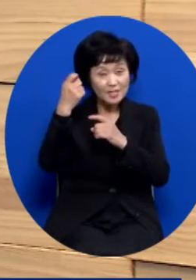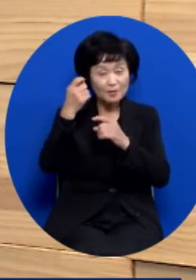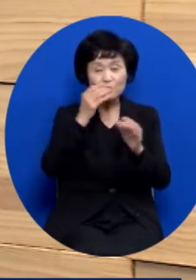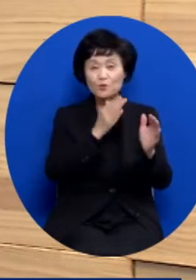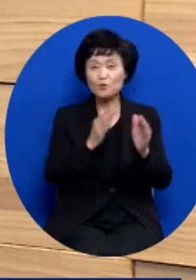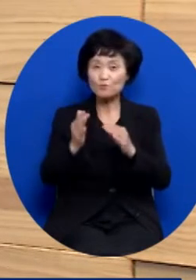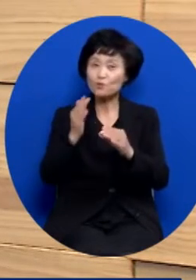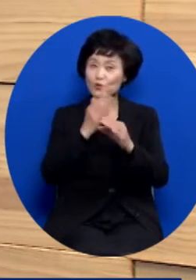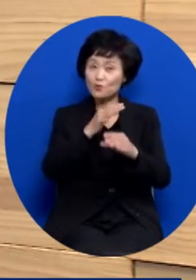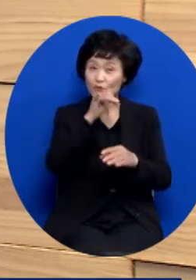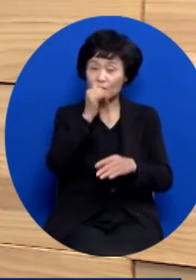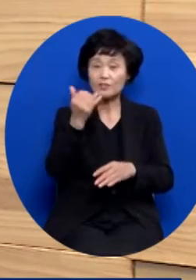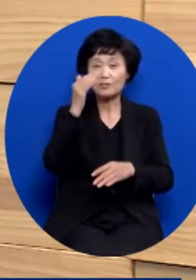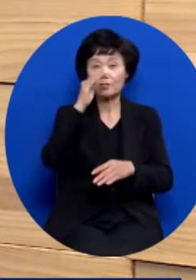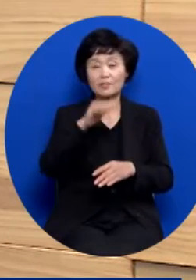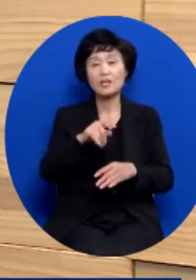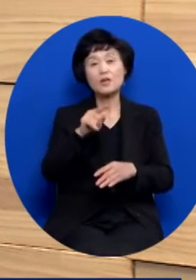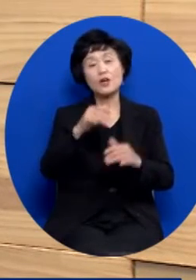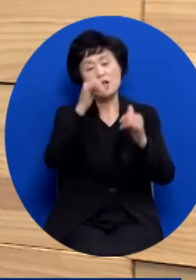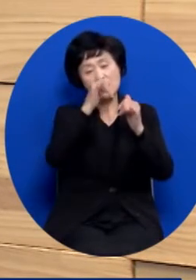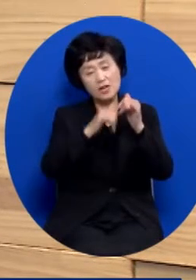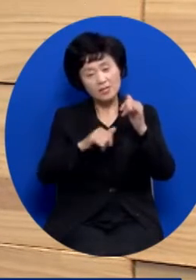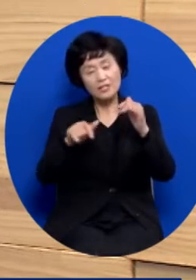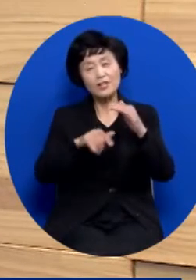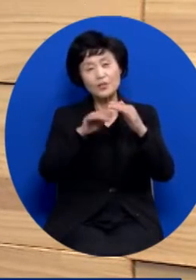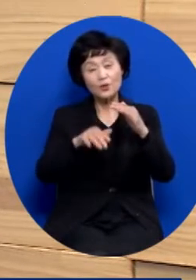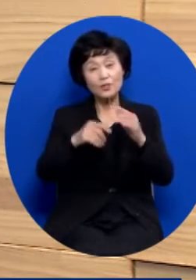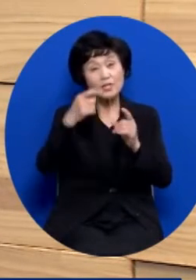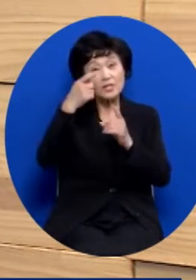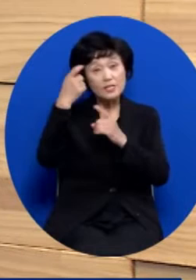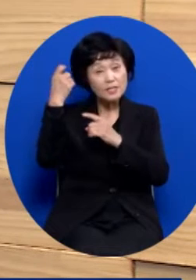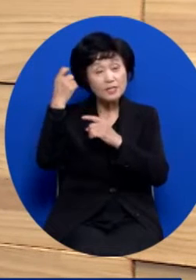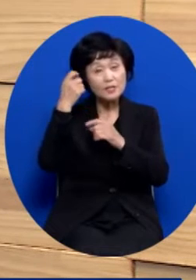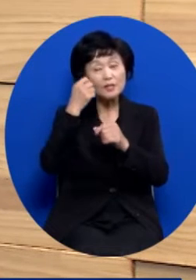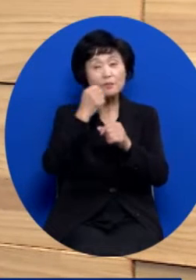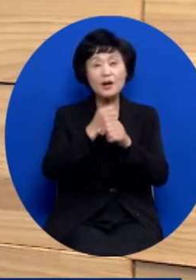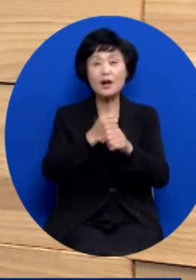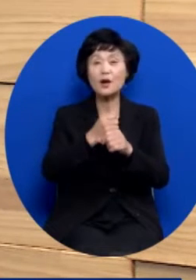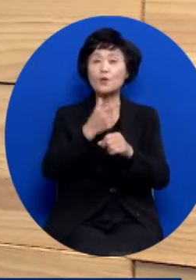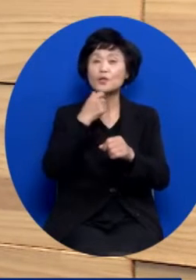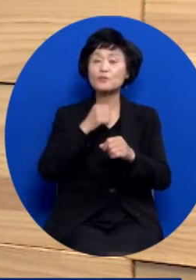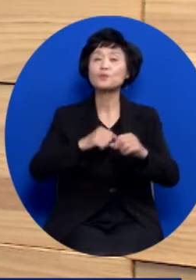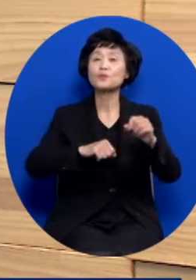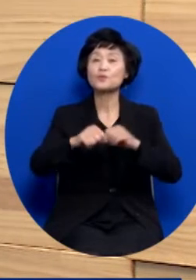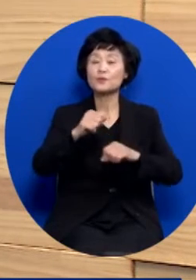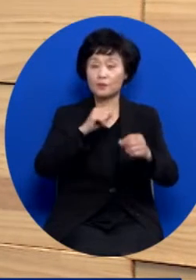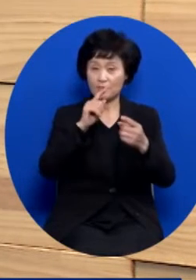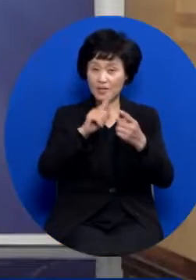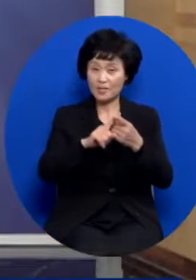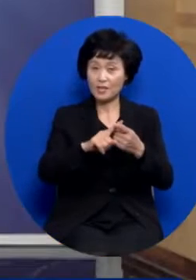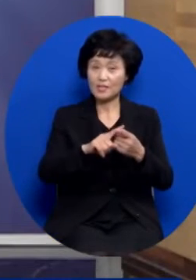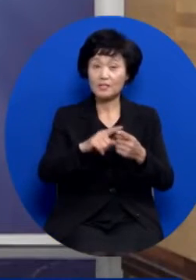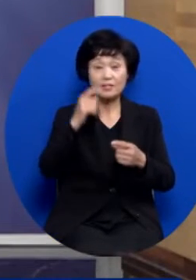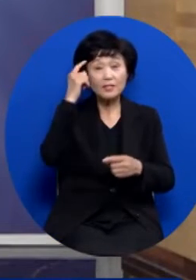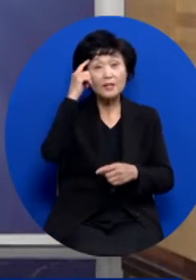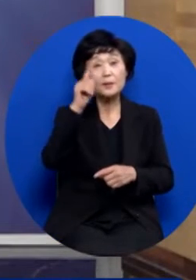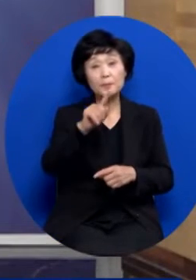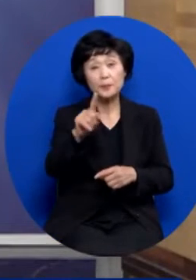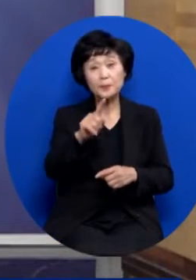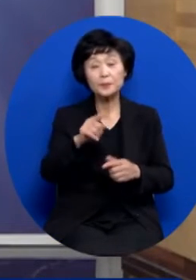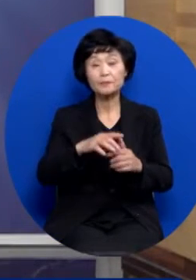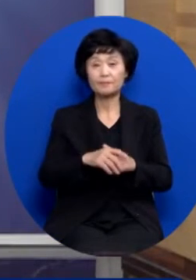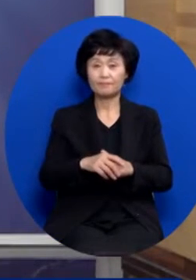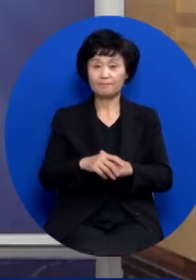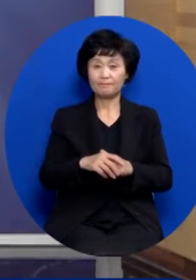이러한 기독교계의 어떤 근대 역사 속에서의 기념하고자 하는 이런 움직임에 대해서 의원님 어떻게 생각하세요?